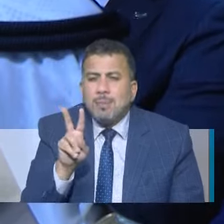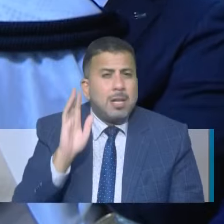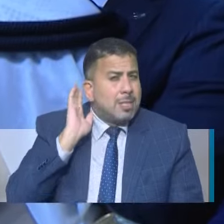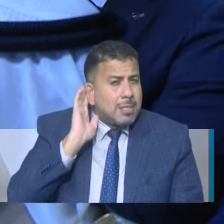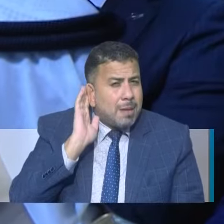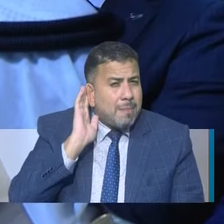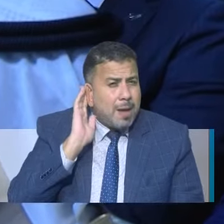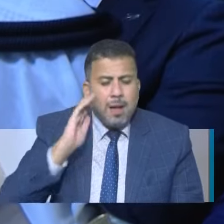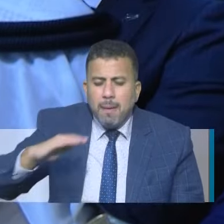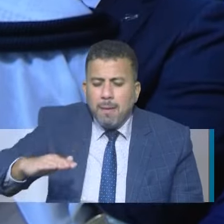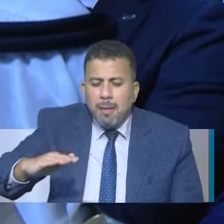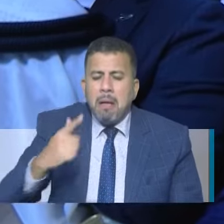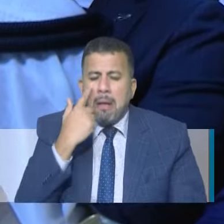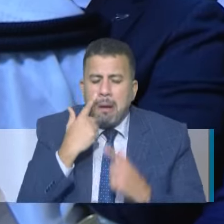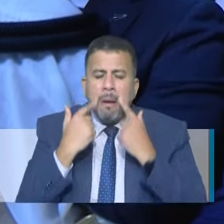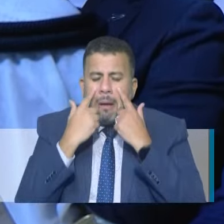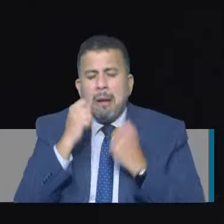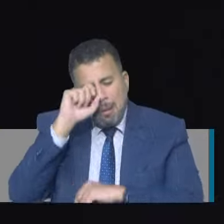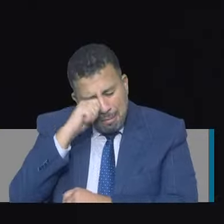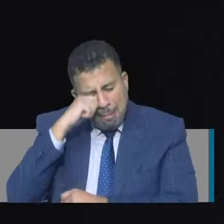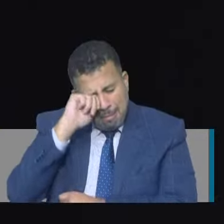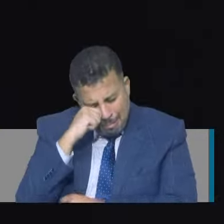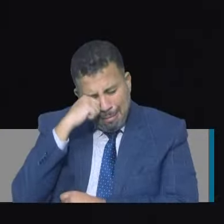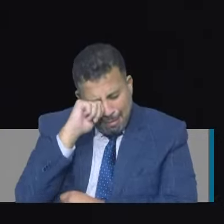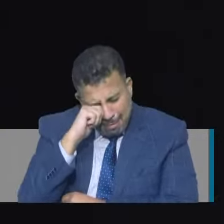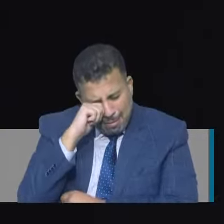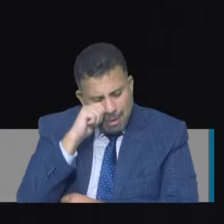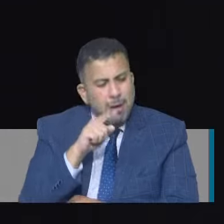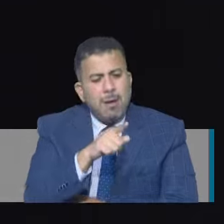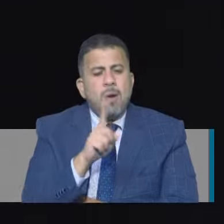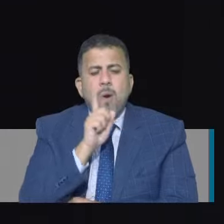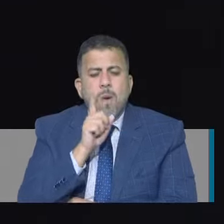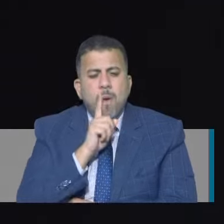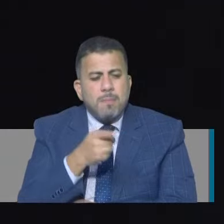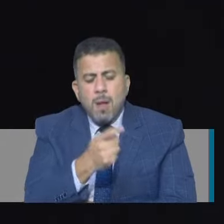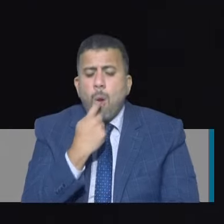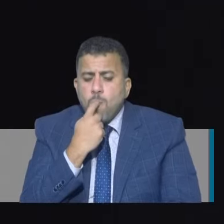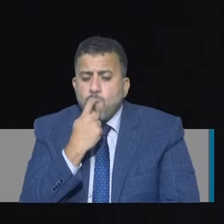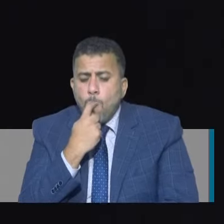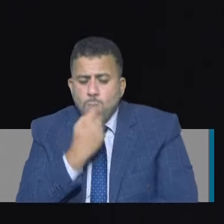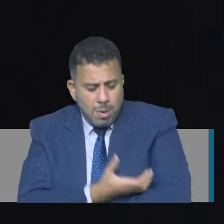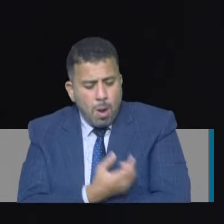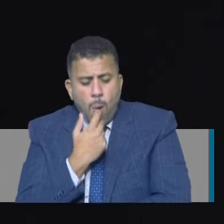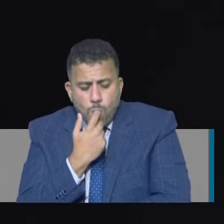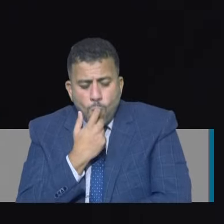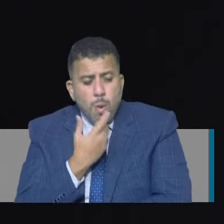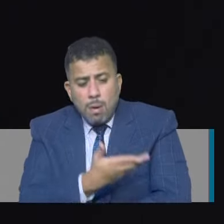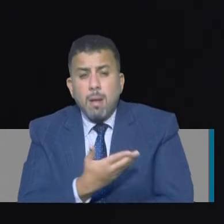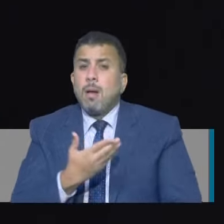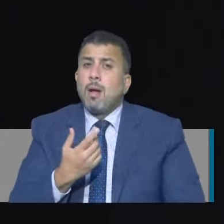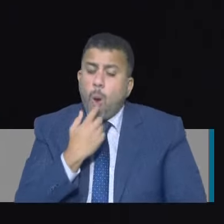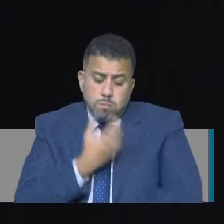بكاء طفلا صغير فطلب من الام ان ترضعه لكي يشبع